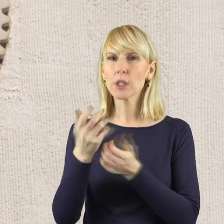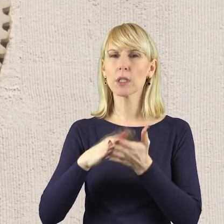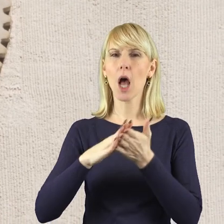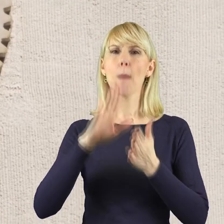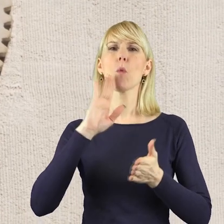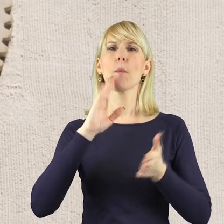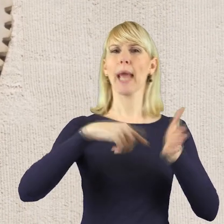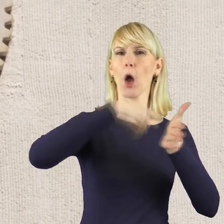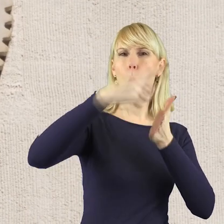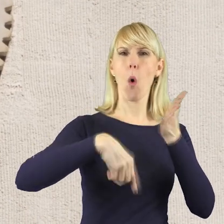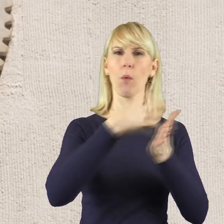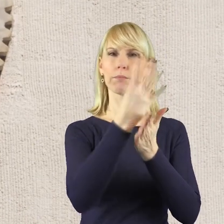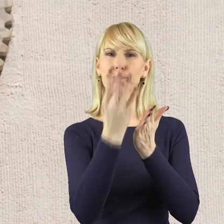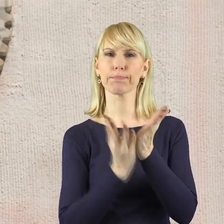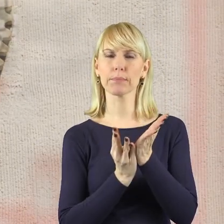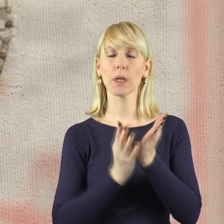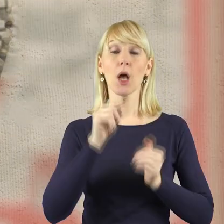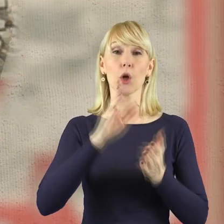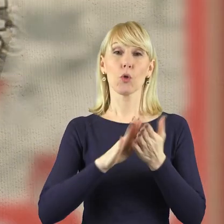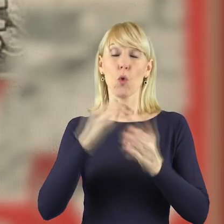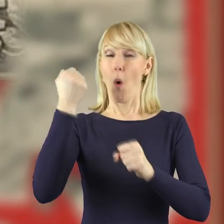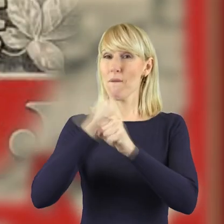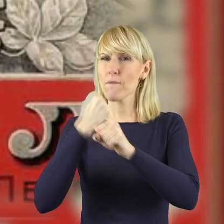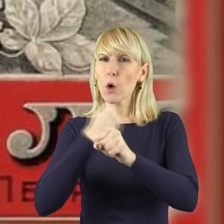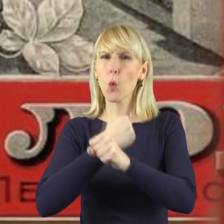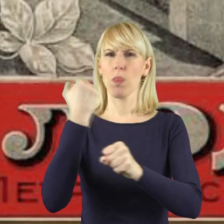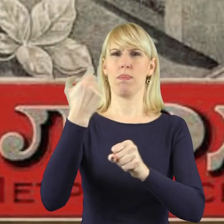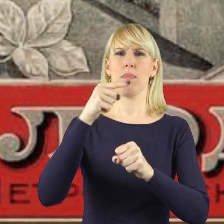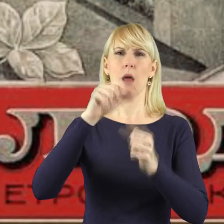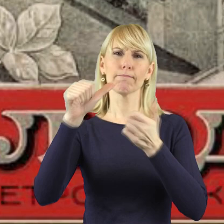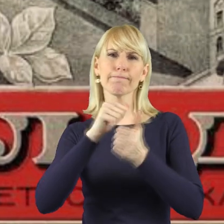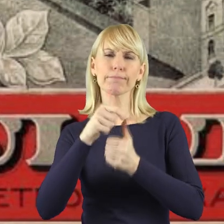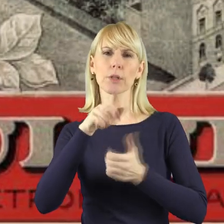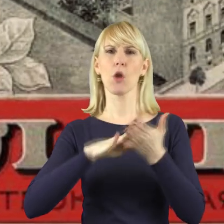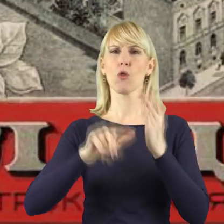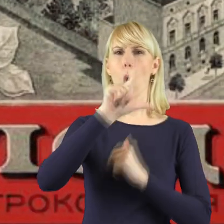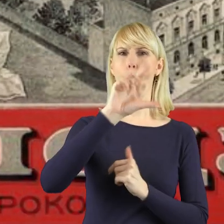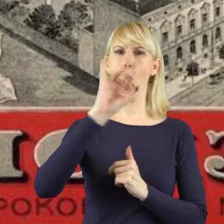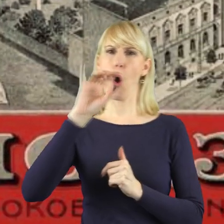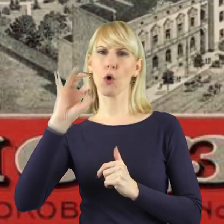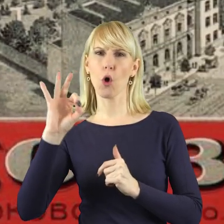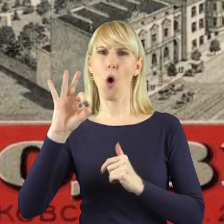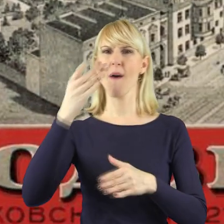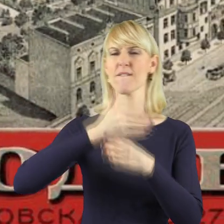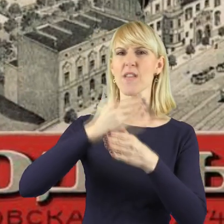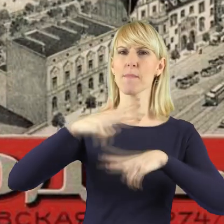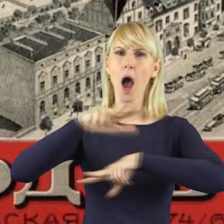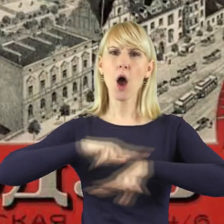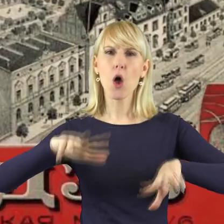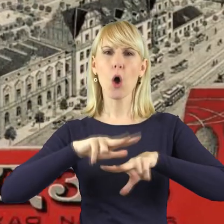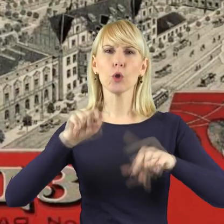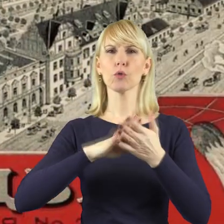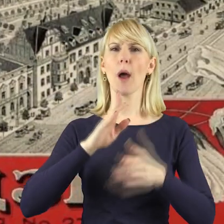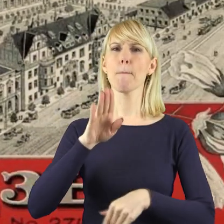kół ze zwornikami. Wykuta w piaskowcu kompozycja przedstawia logo rodzinnej firmy, którym posługiwano się